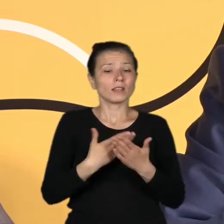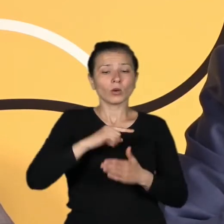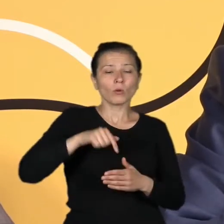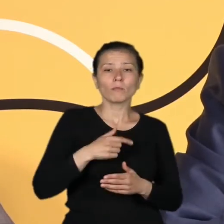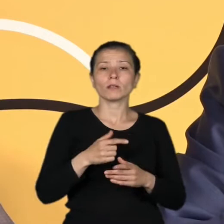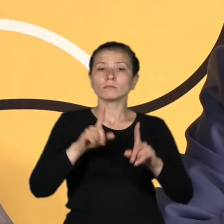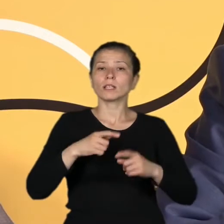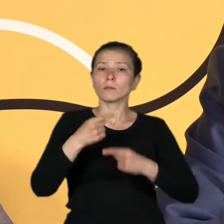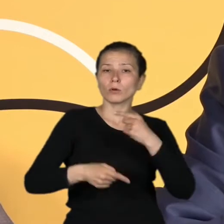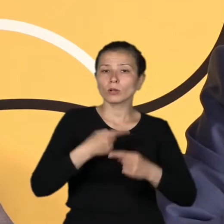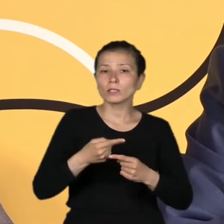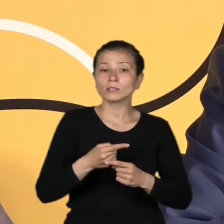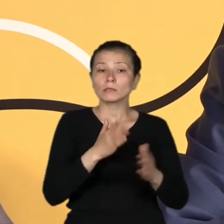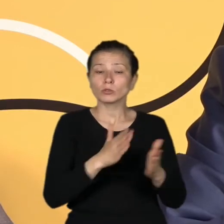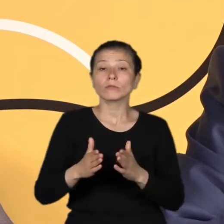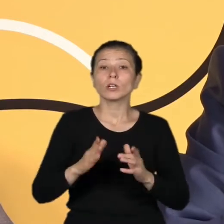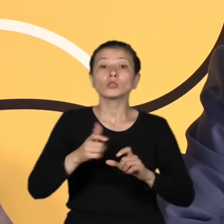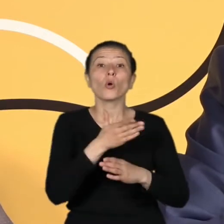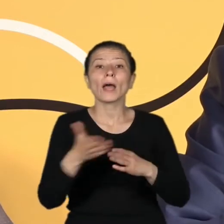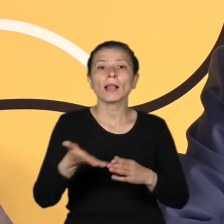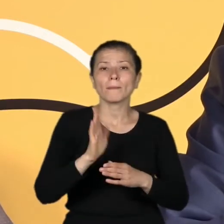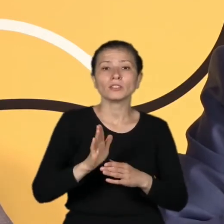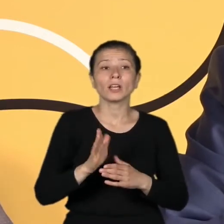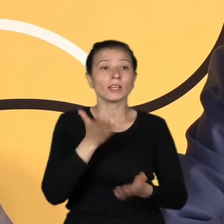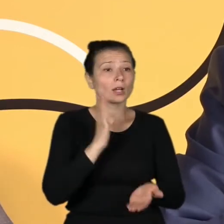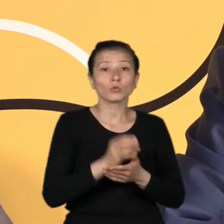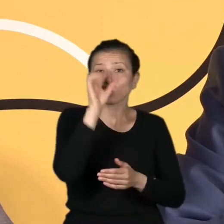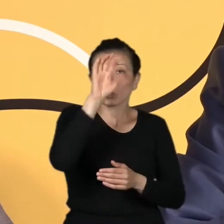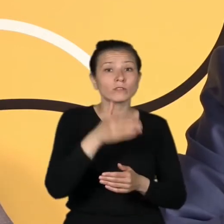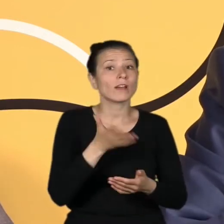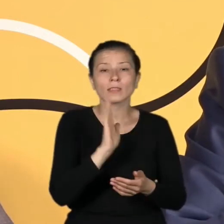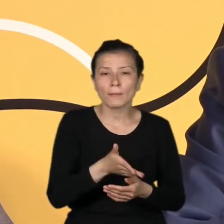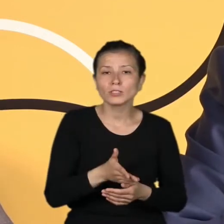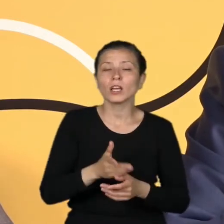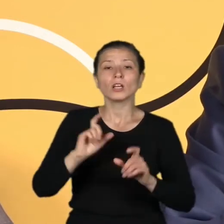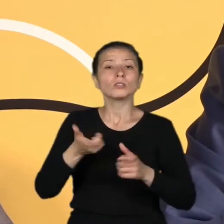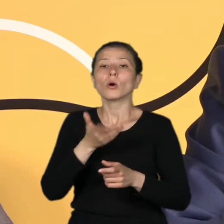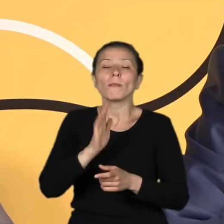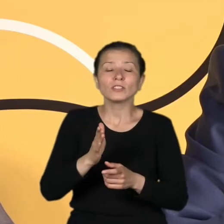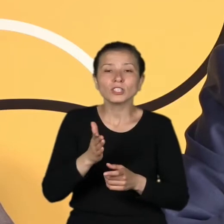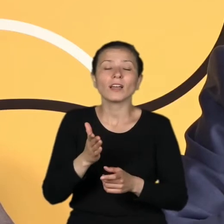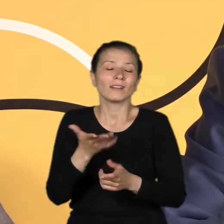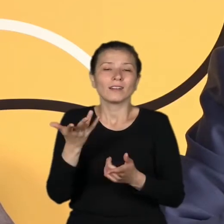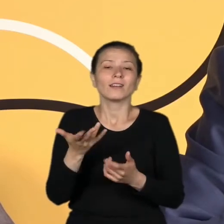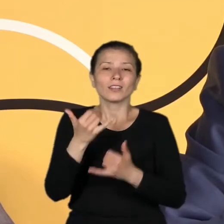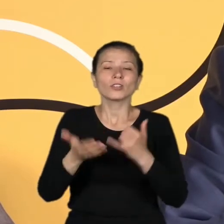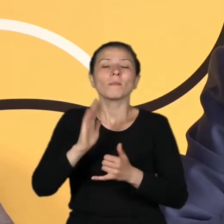proces przygotowań do tego, co po górnictwie, które dzisiaj znamy, co po energetyce, którą dzisiaj znamy, lata